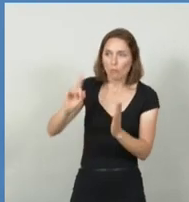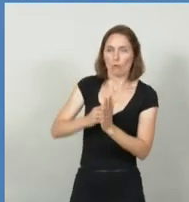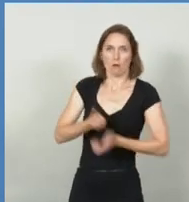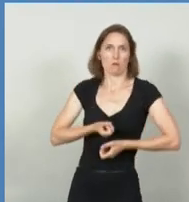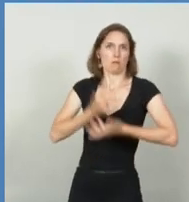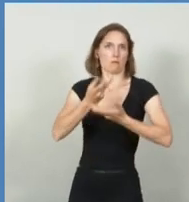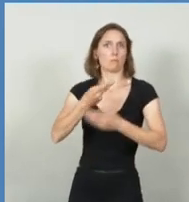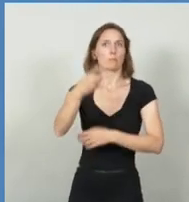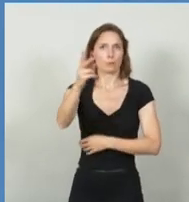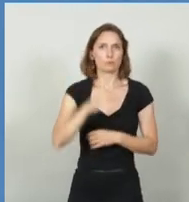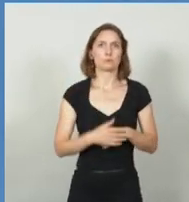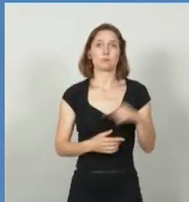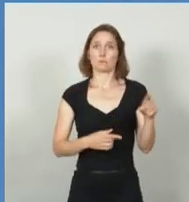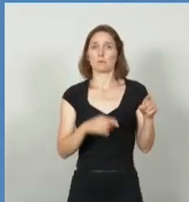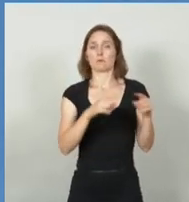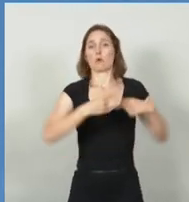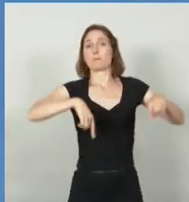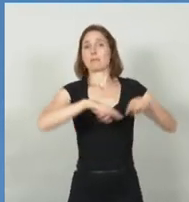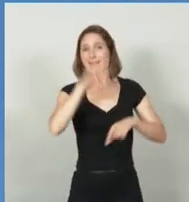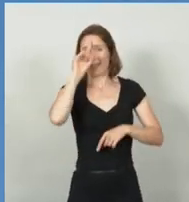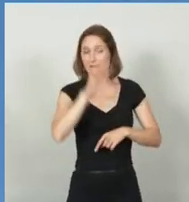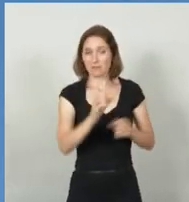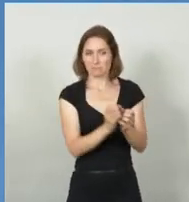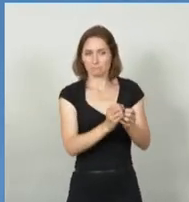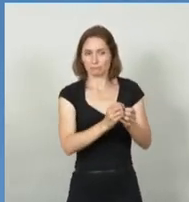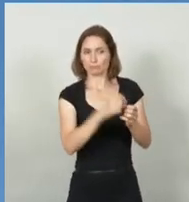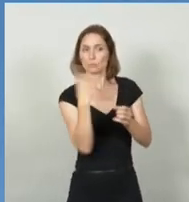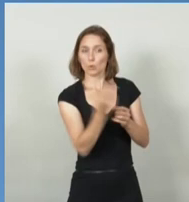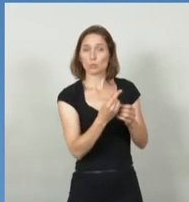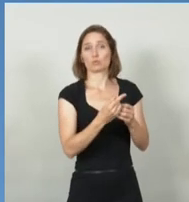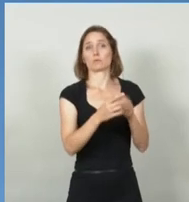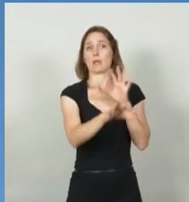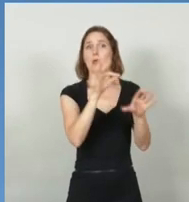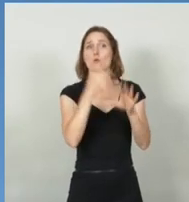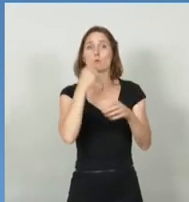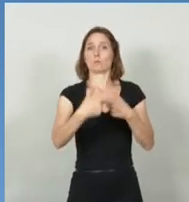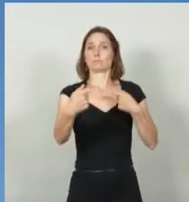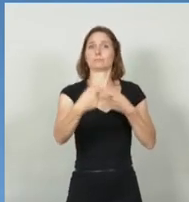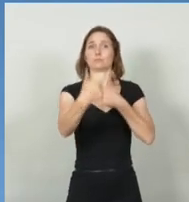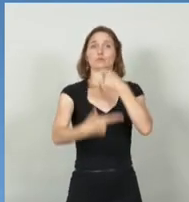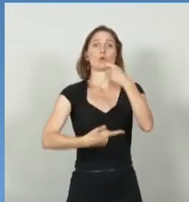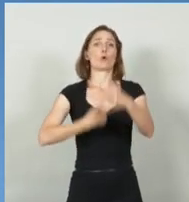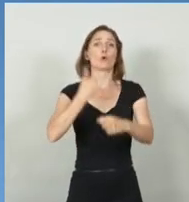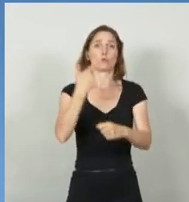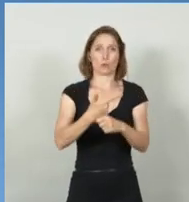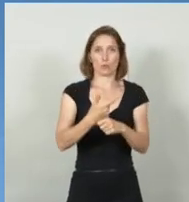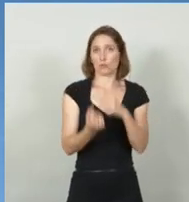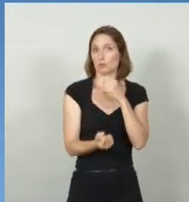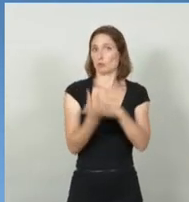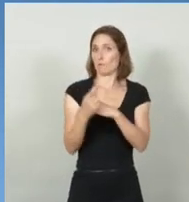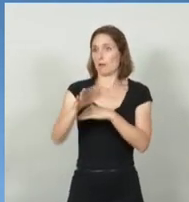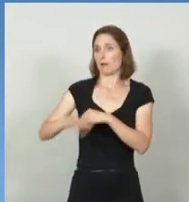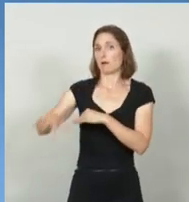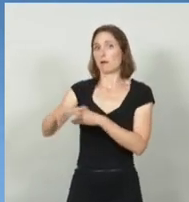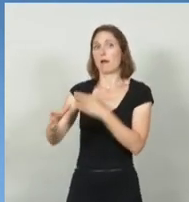l'ensemble des membres du comité d'avis sont toujours élus pour deux ans avec une nouveauté qui est que le collège des habitants et lui